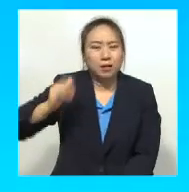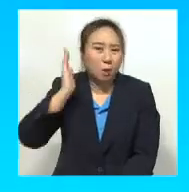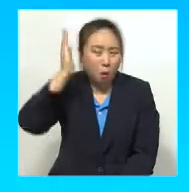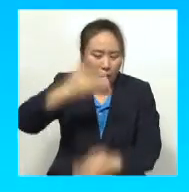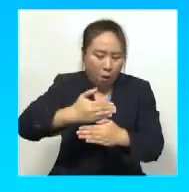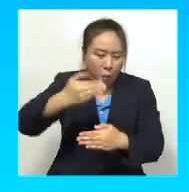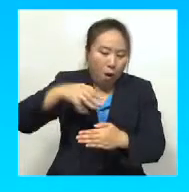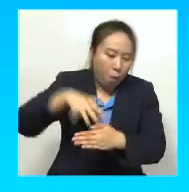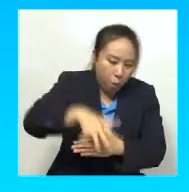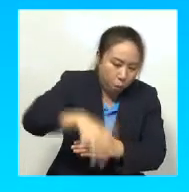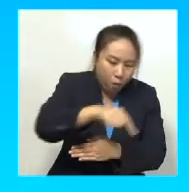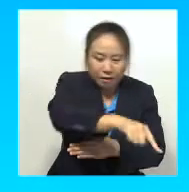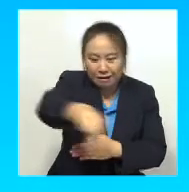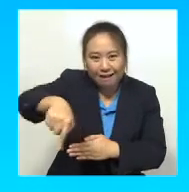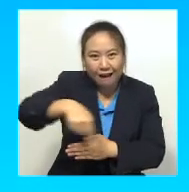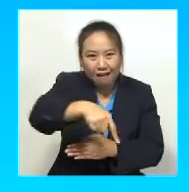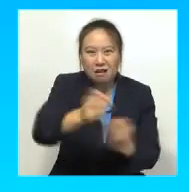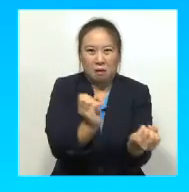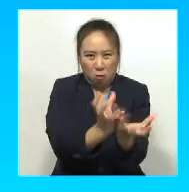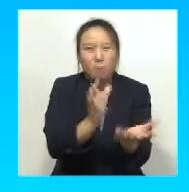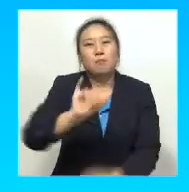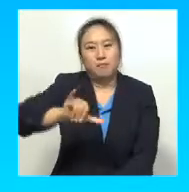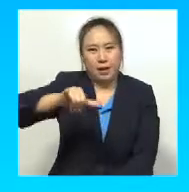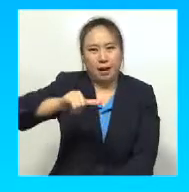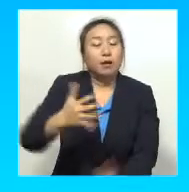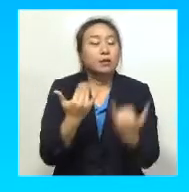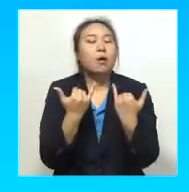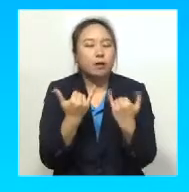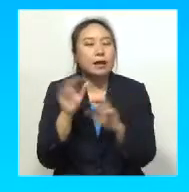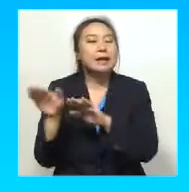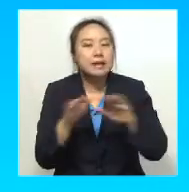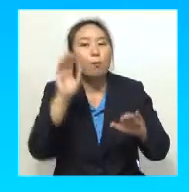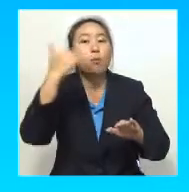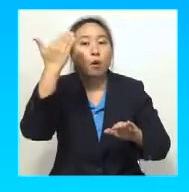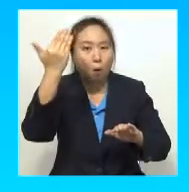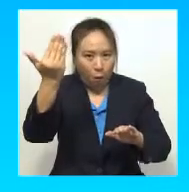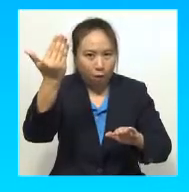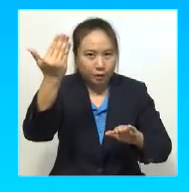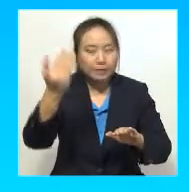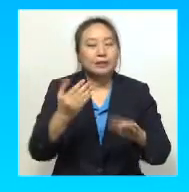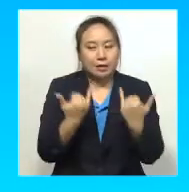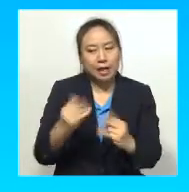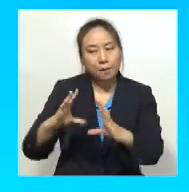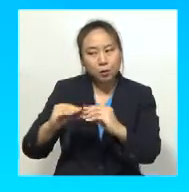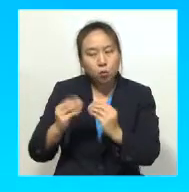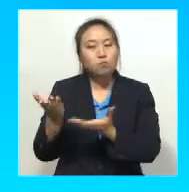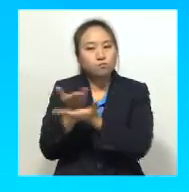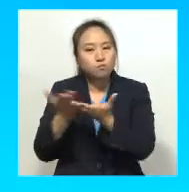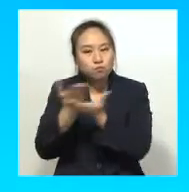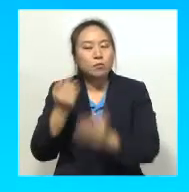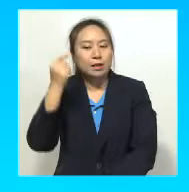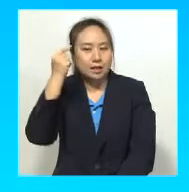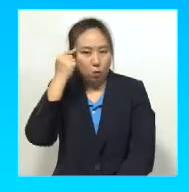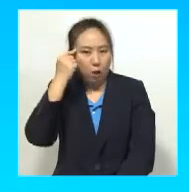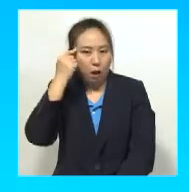จะกระทบกับข้างล่างมากกว่านี้เพื่อความไม่ประมาทในการเตรียมความพร้อมนะครับเราก็เลยมีการประชุมกันแล้วก็คิดว่า